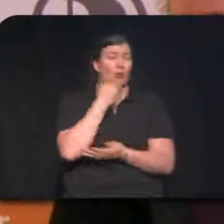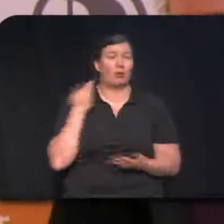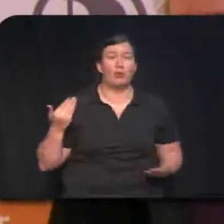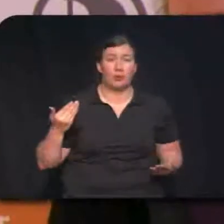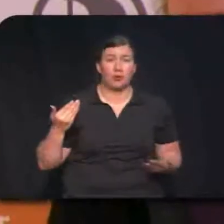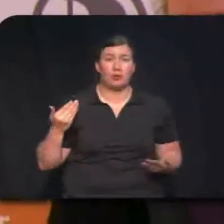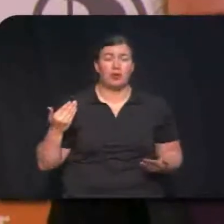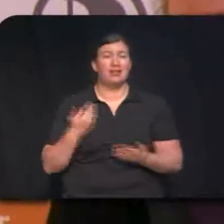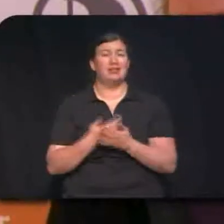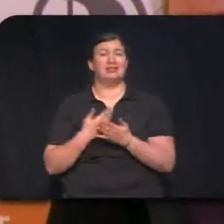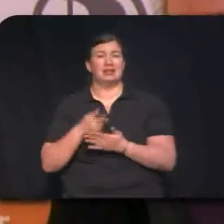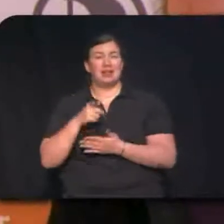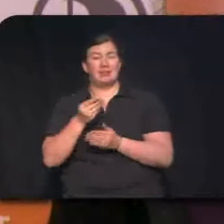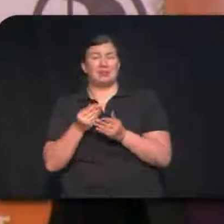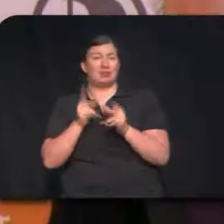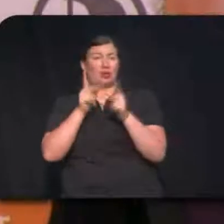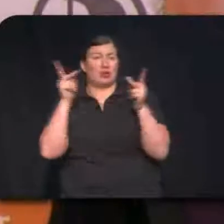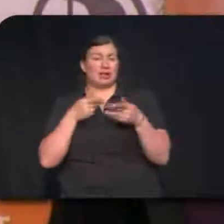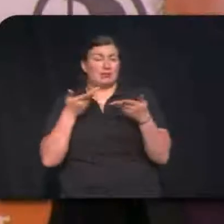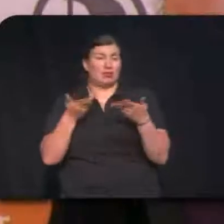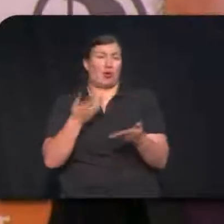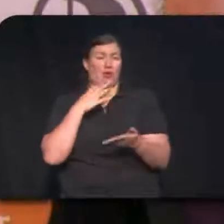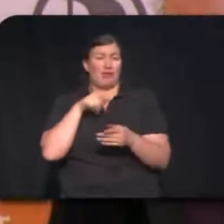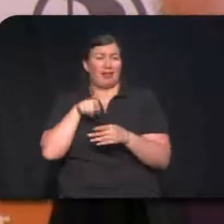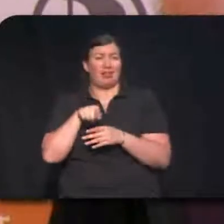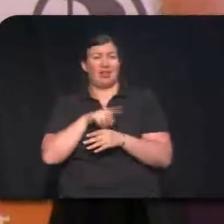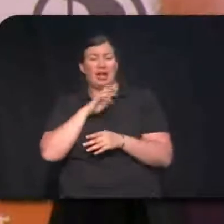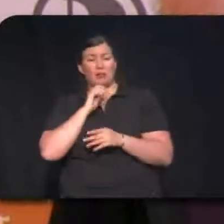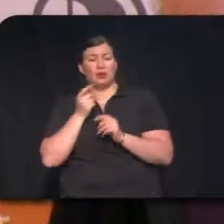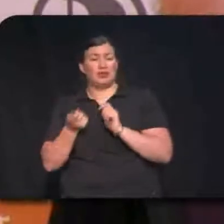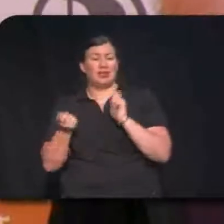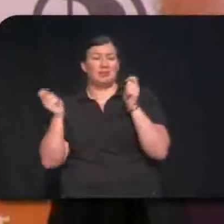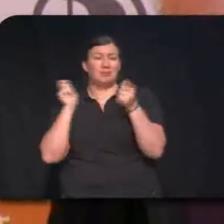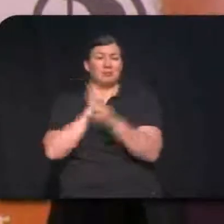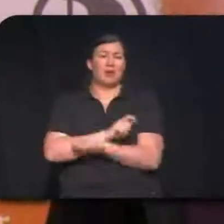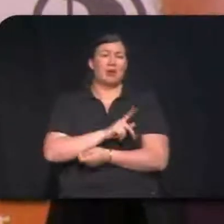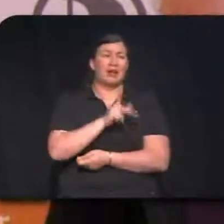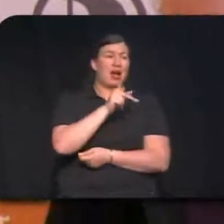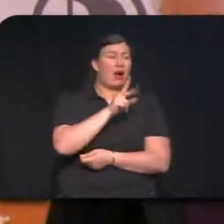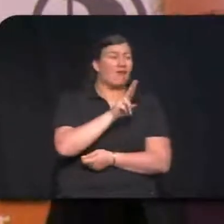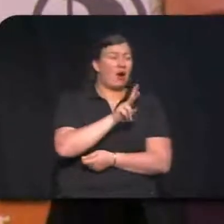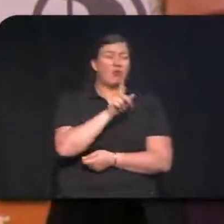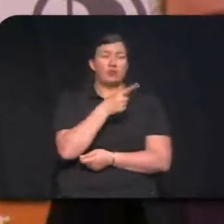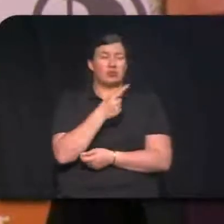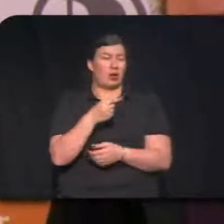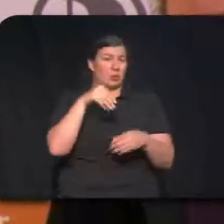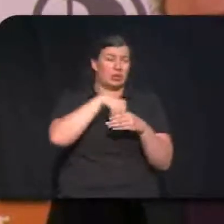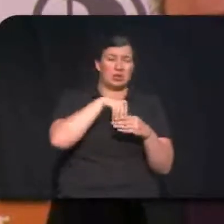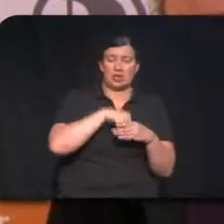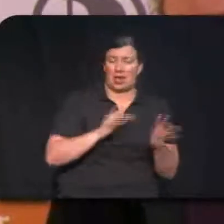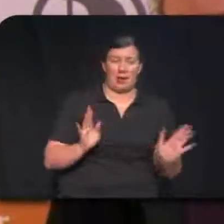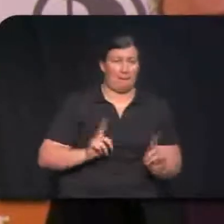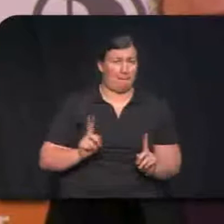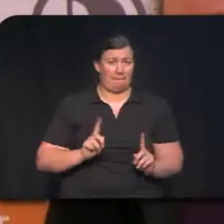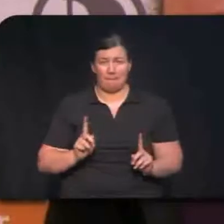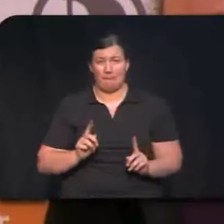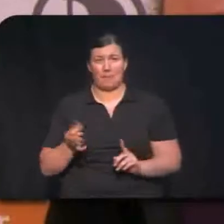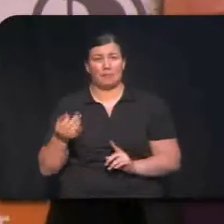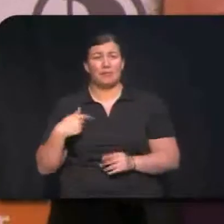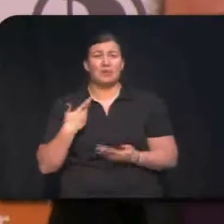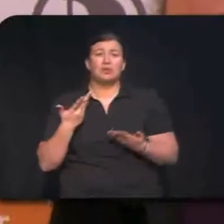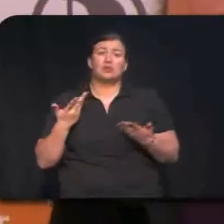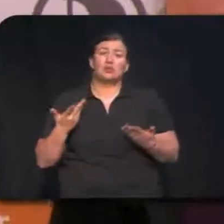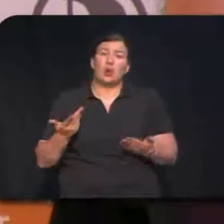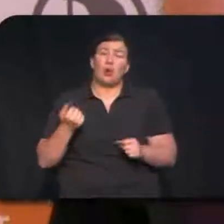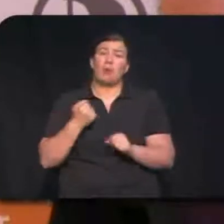wie muss in die Satzung nicht in den scheißordnung es muss auch nicht in KVS durchgeführt werden da steht nirgendwo es ist stattdessen so wir haben